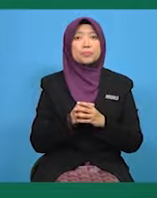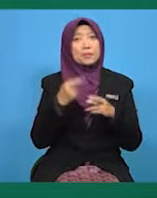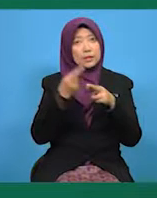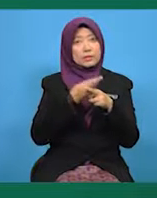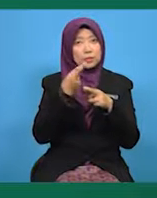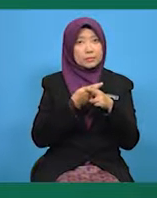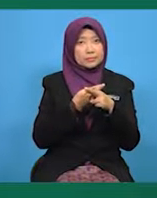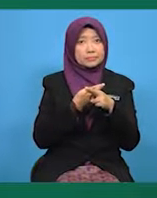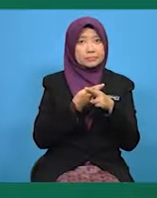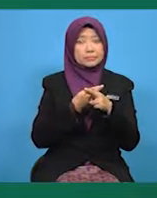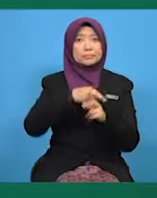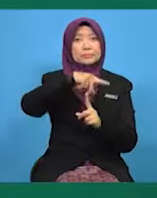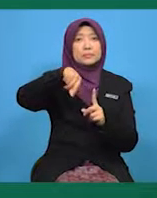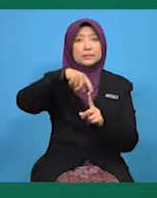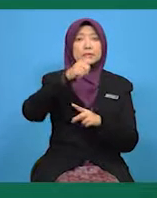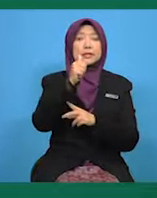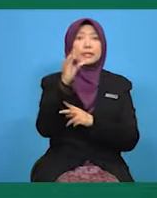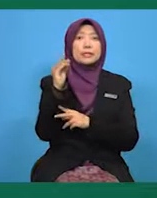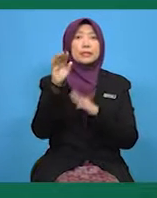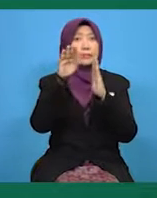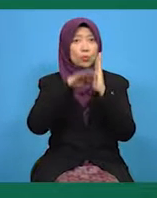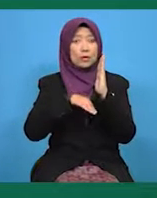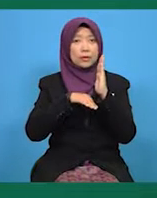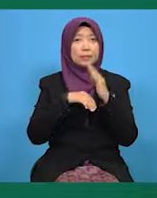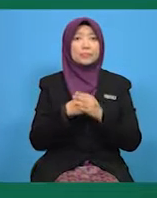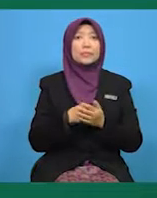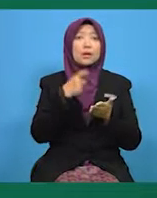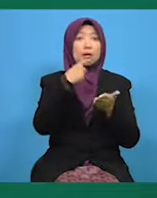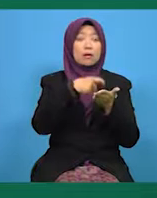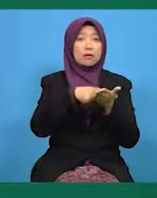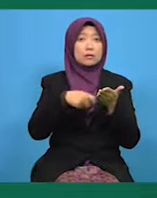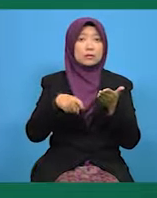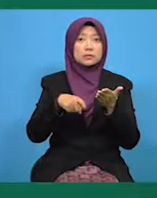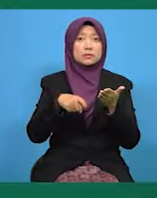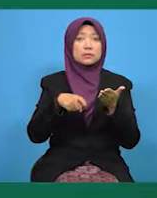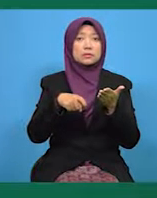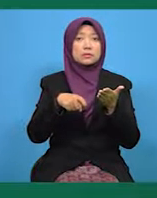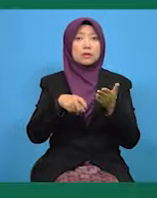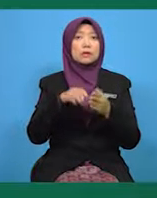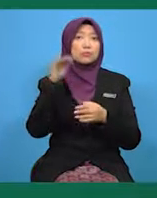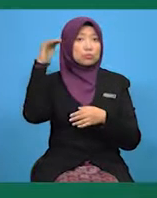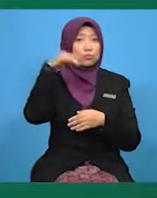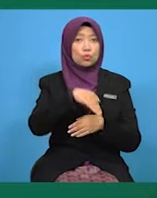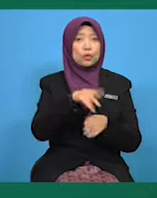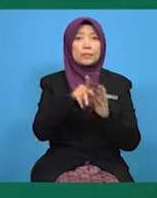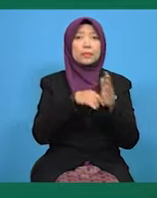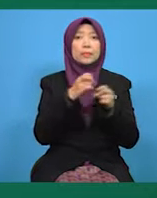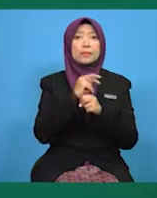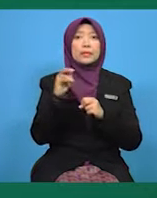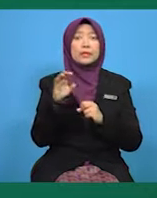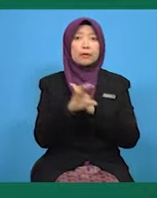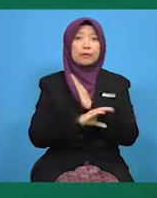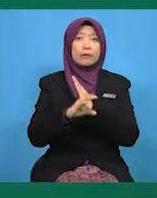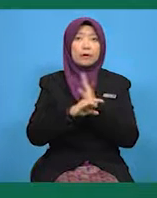Kesimpulannya, apabila AD berkurang, harga umum akan turun, pendapatan negara